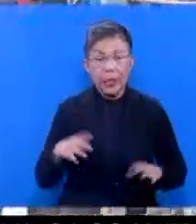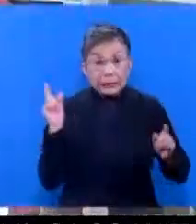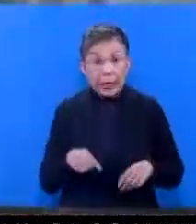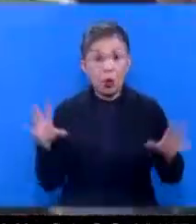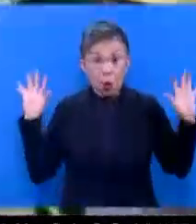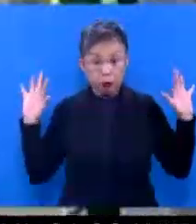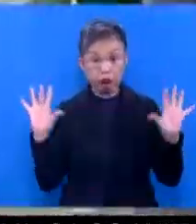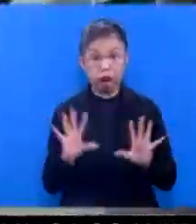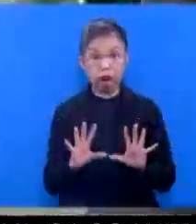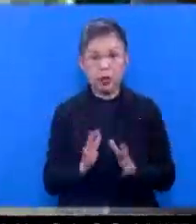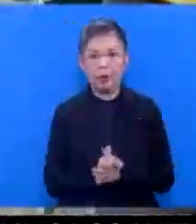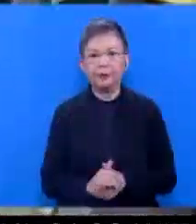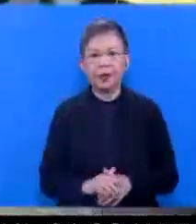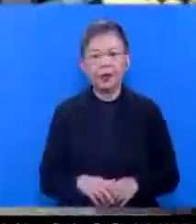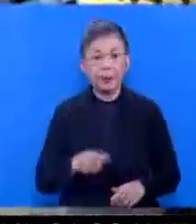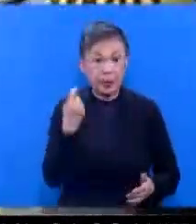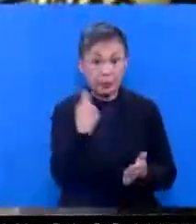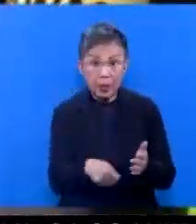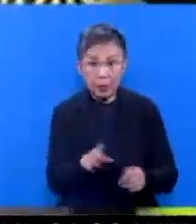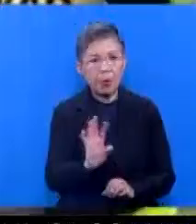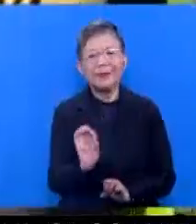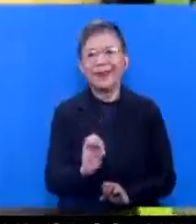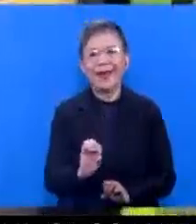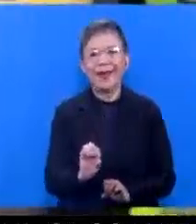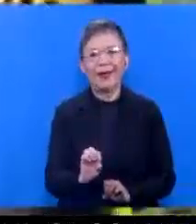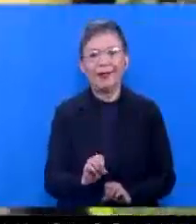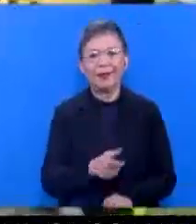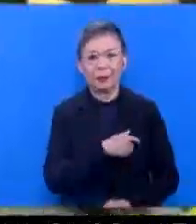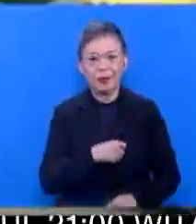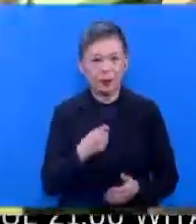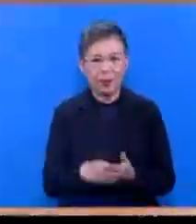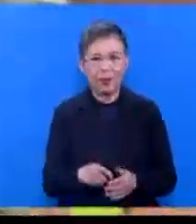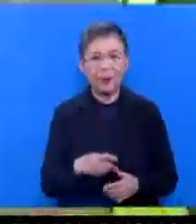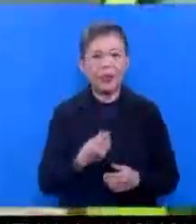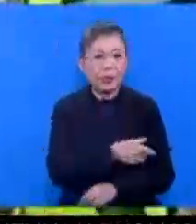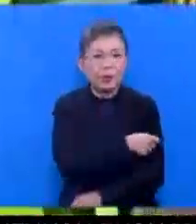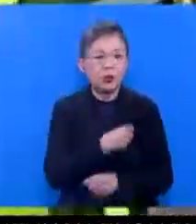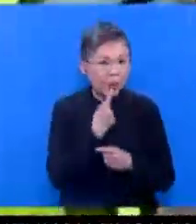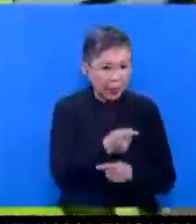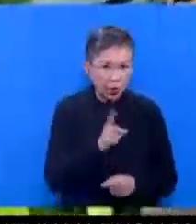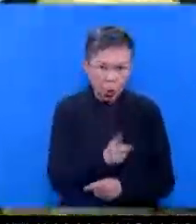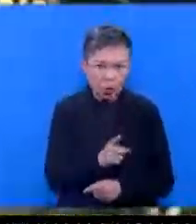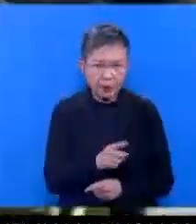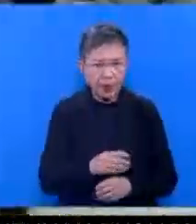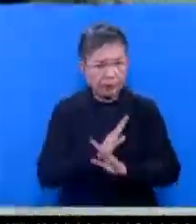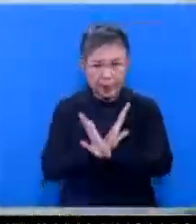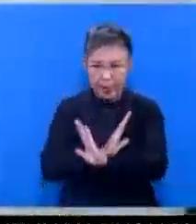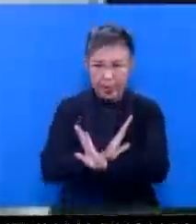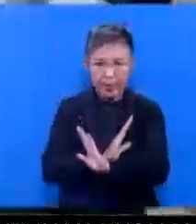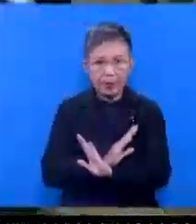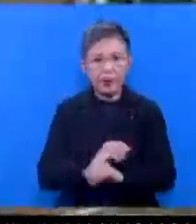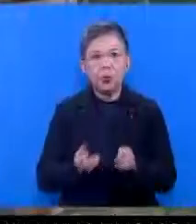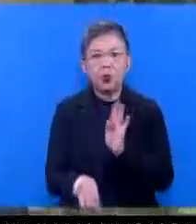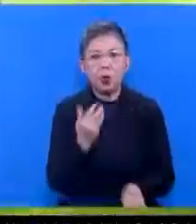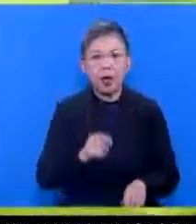kerumunan. Meski begitu, tidak ada sanksi diberikan kepada penyelenggara. Petugas hanya memberi teguran keras serta melarang kegiatan serupa